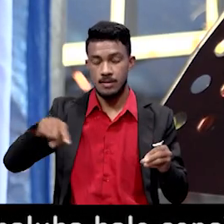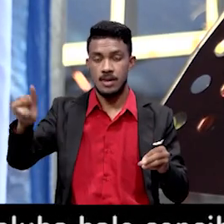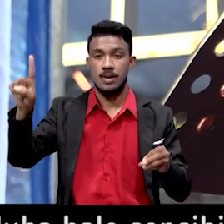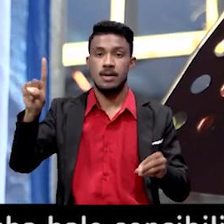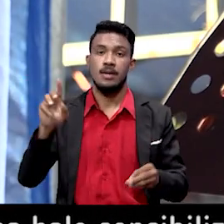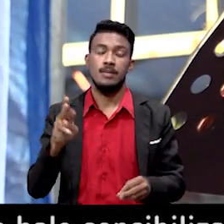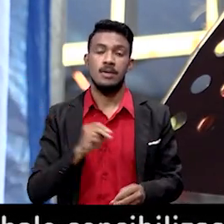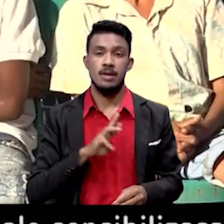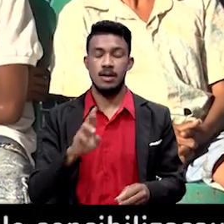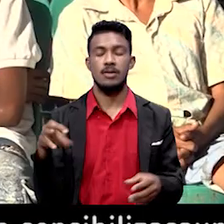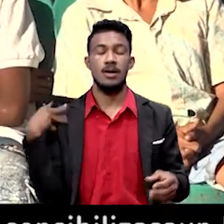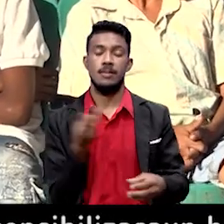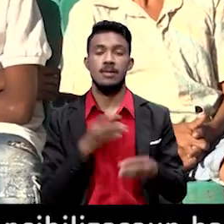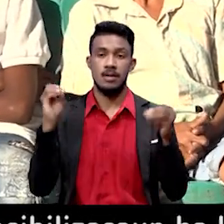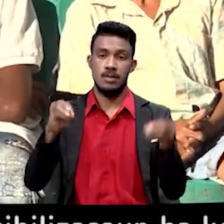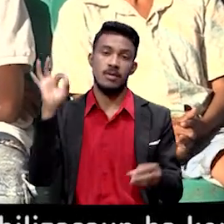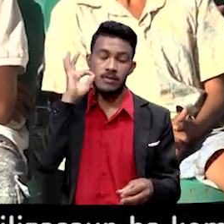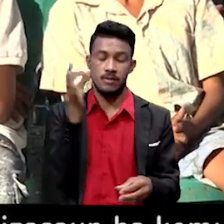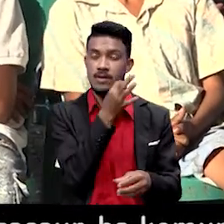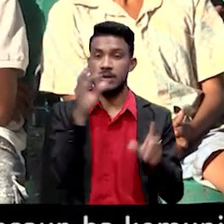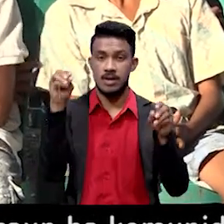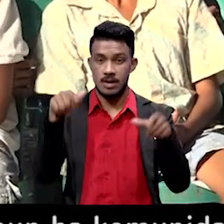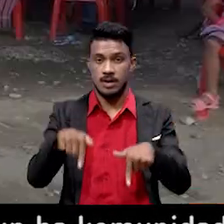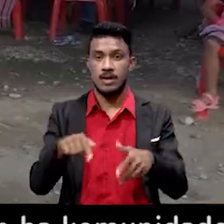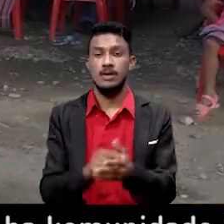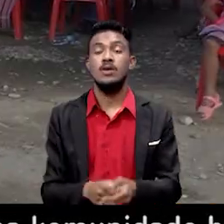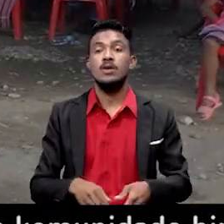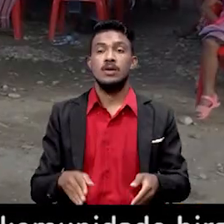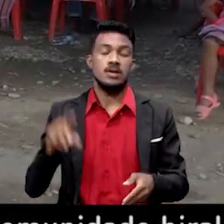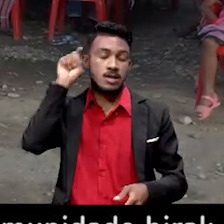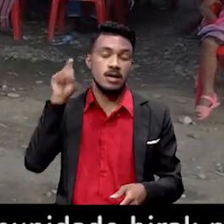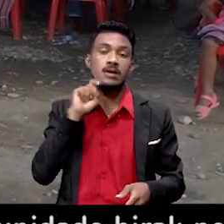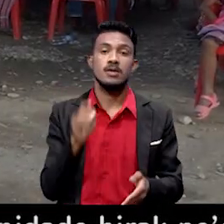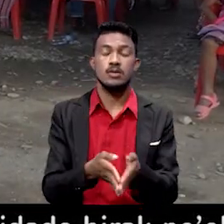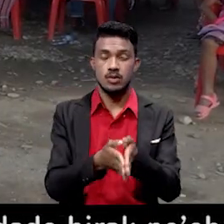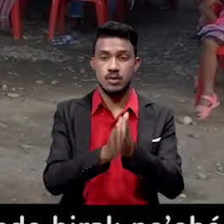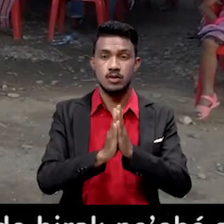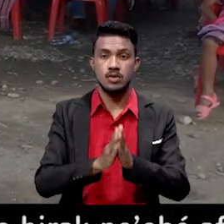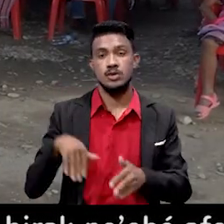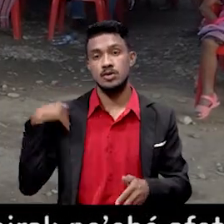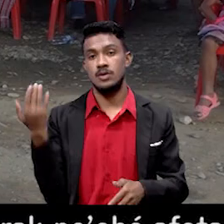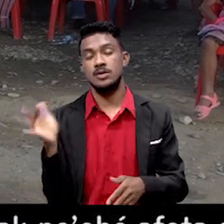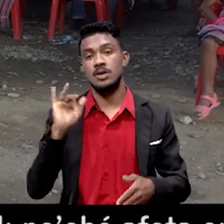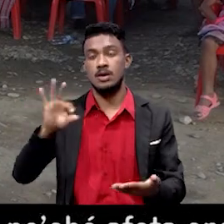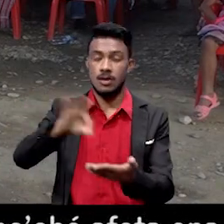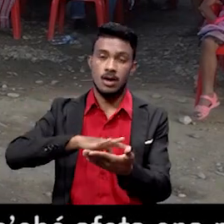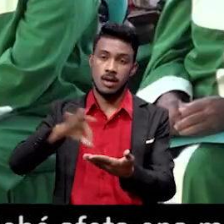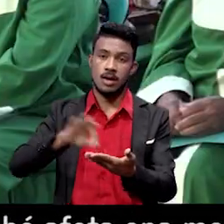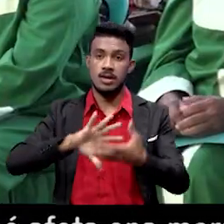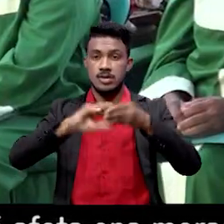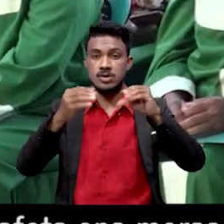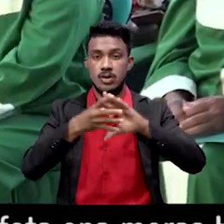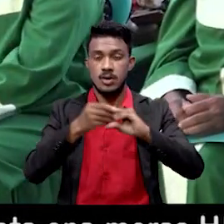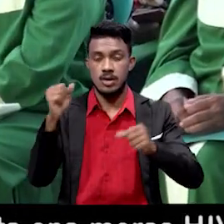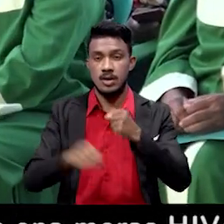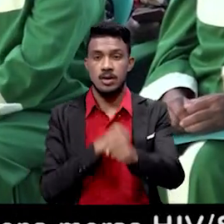nyane. Kaira Lasanana Gusmaung husu ba foin sae aldea Ohung atu hakerek historia kono ba akontesmentu ia tinan riung ida atu sia